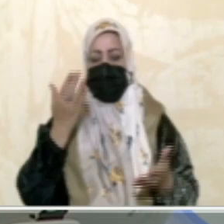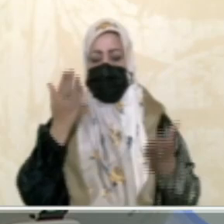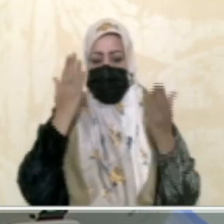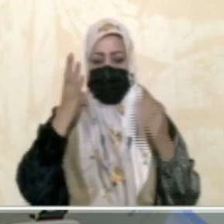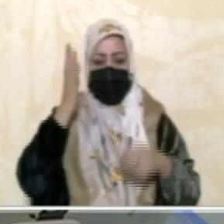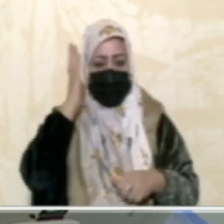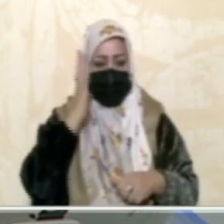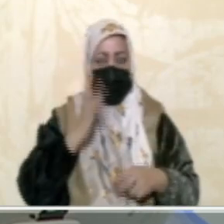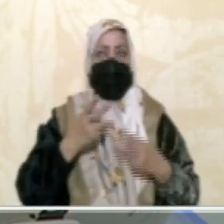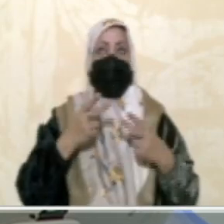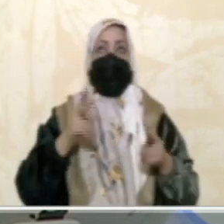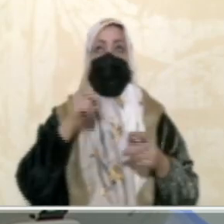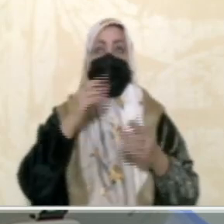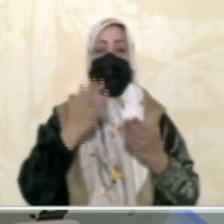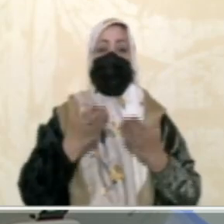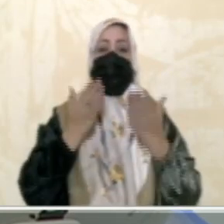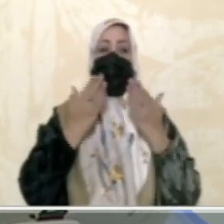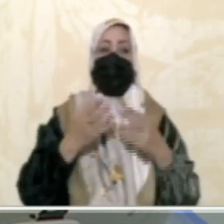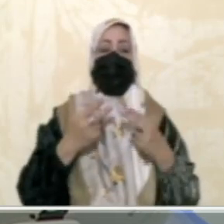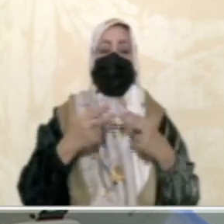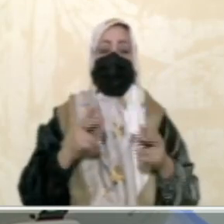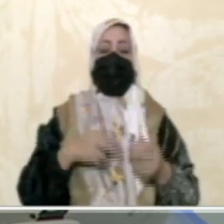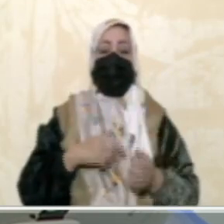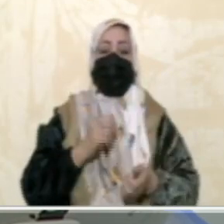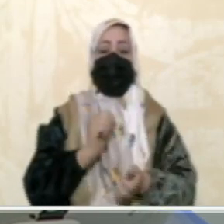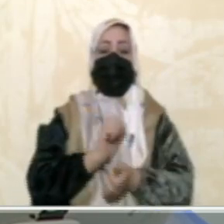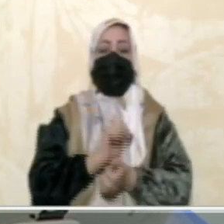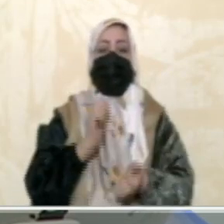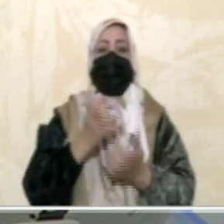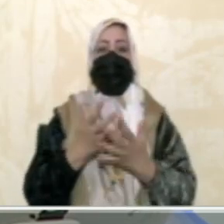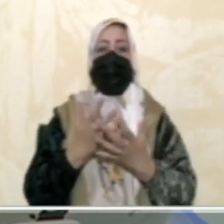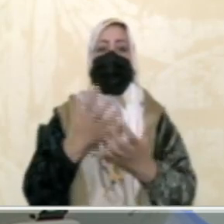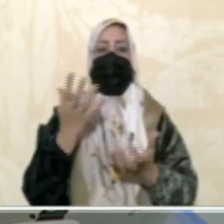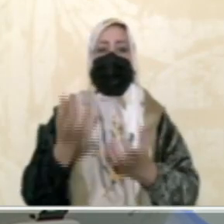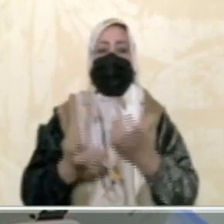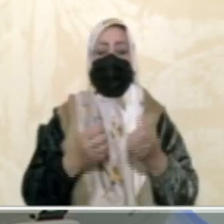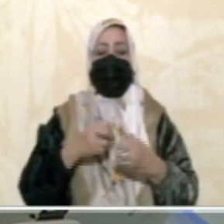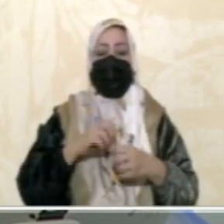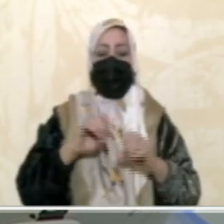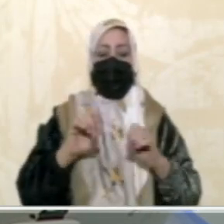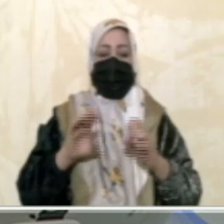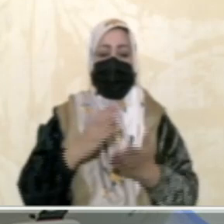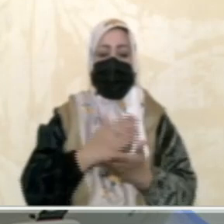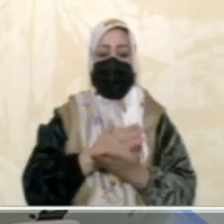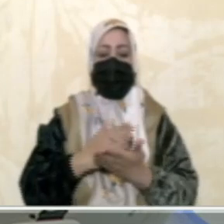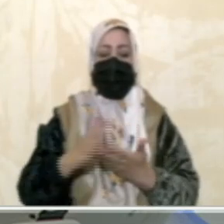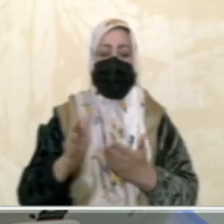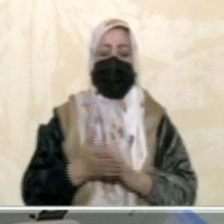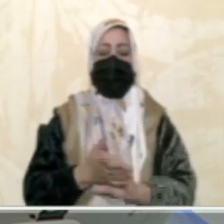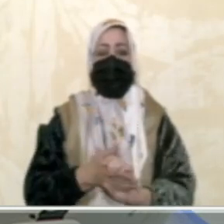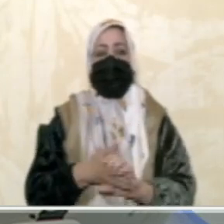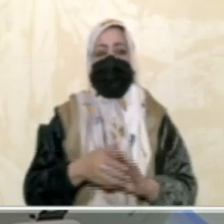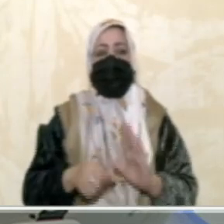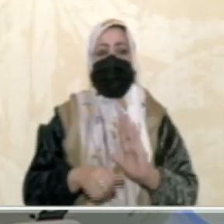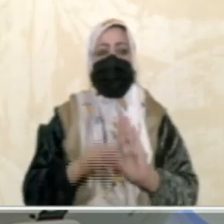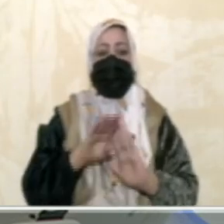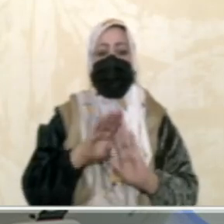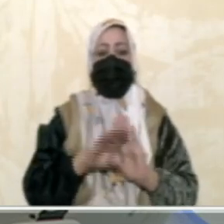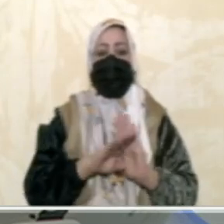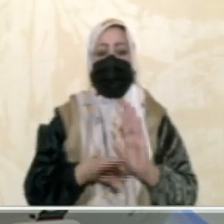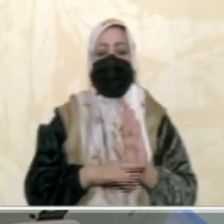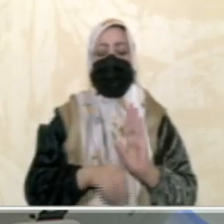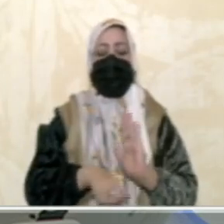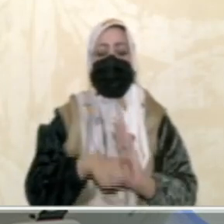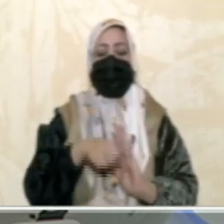من عتقائه من النار وبعد فهذه حلقه جديده تبث على الهواء من برنامج